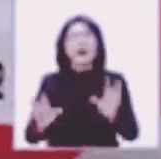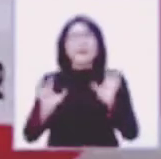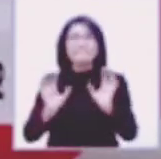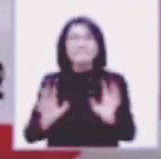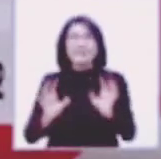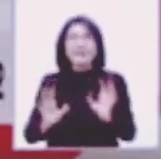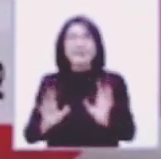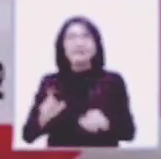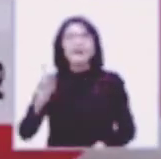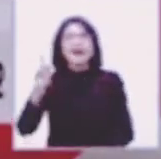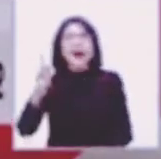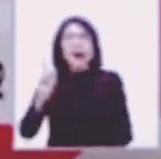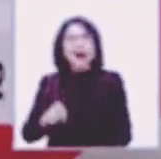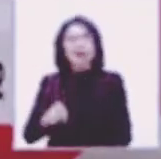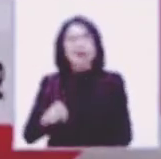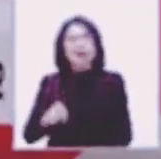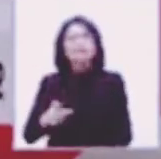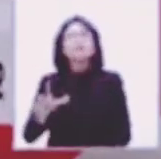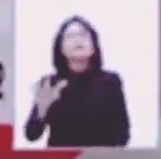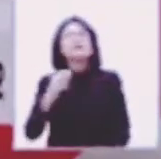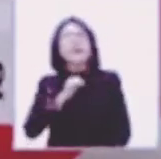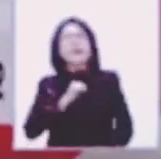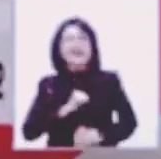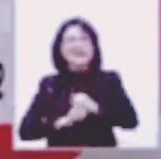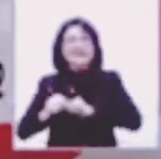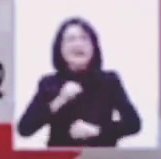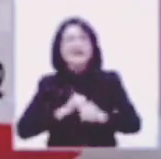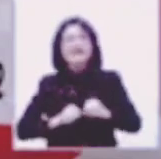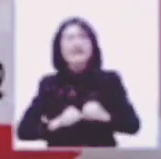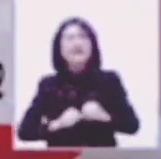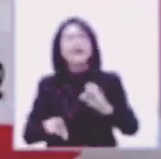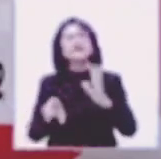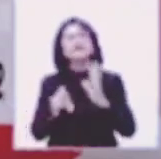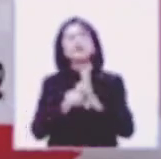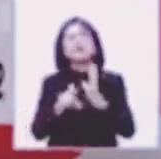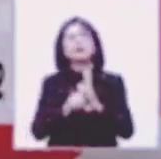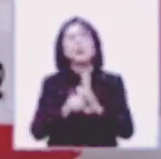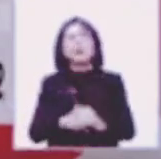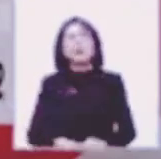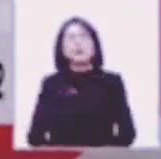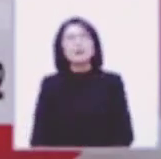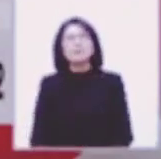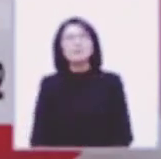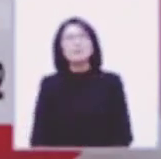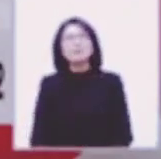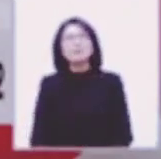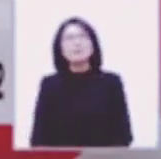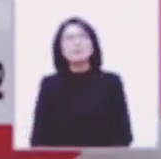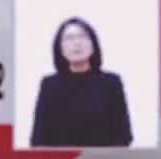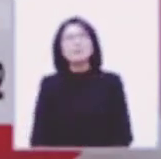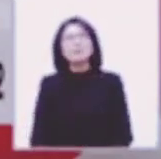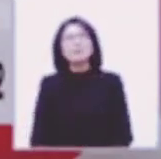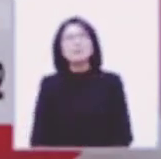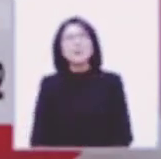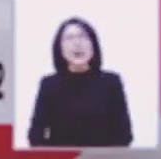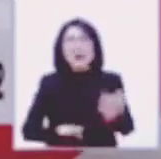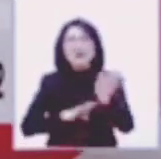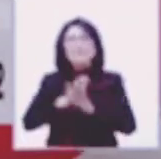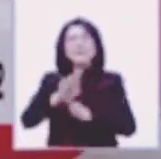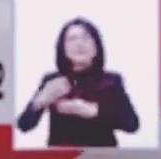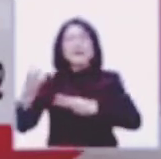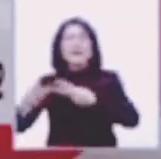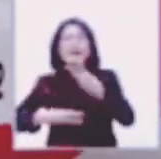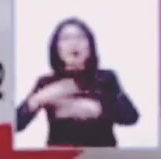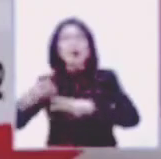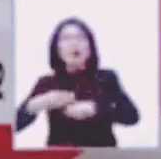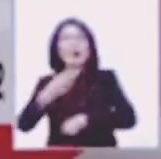hal yang harus kita lakukan. Karena misalnya ya, ukuran kemajuan ekonomi